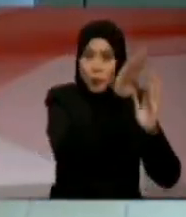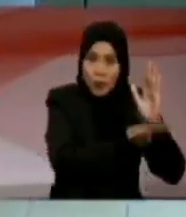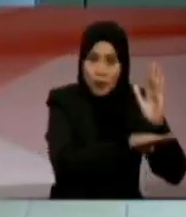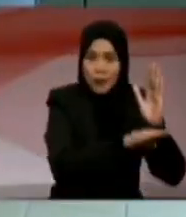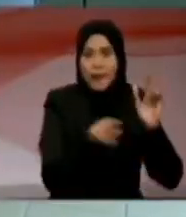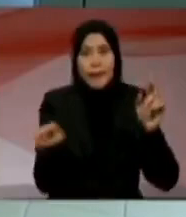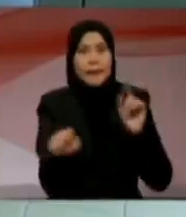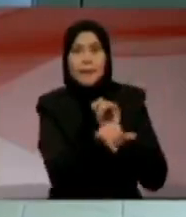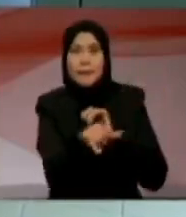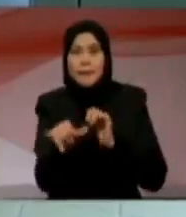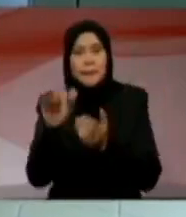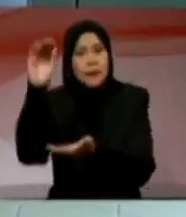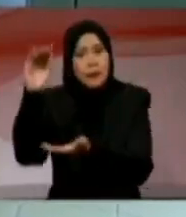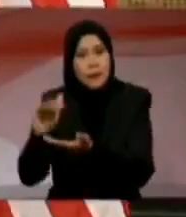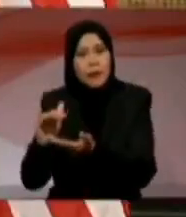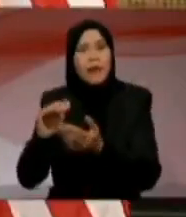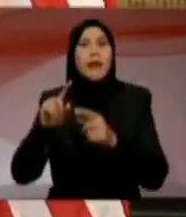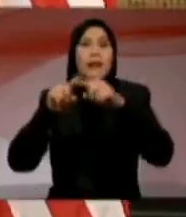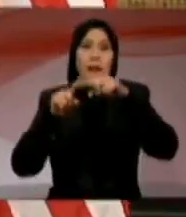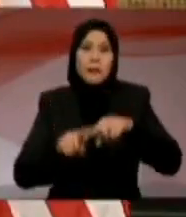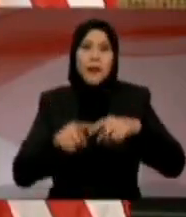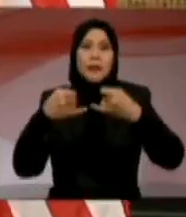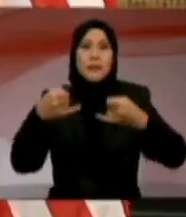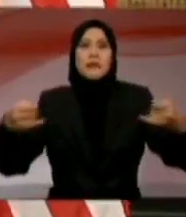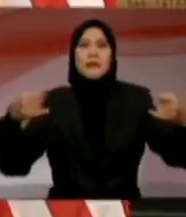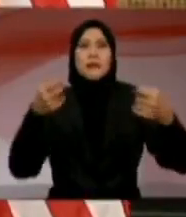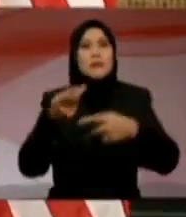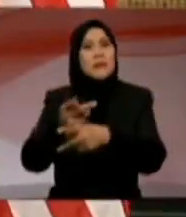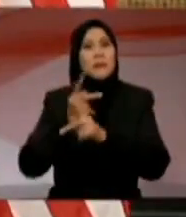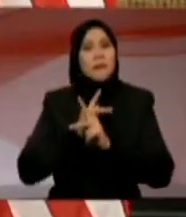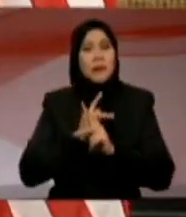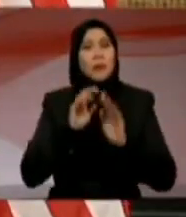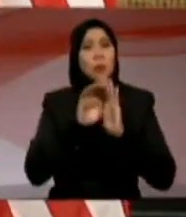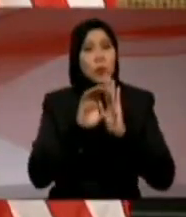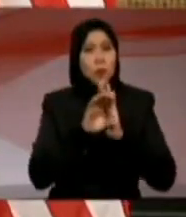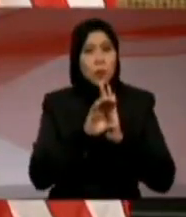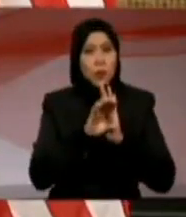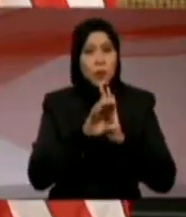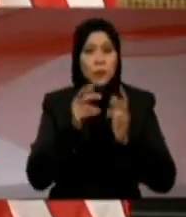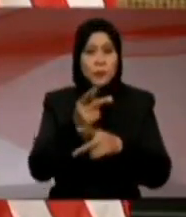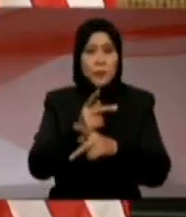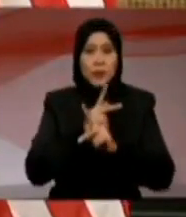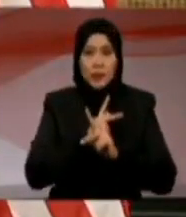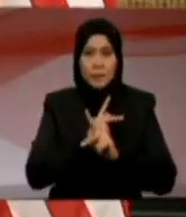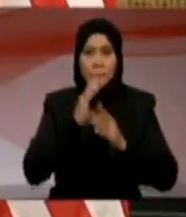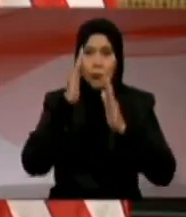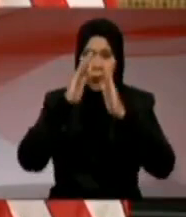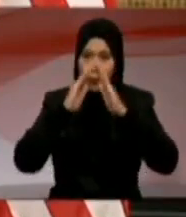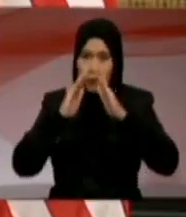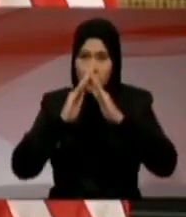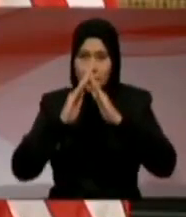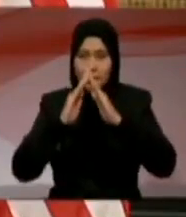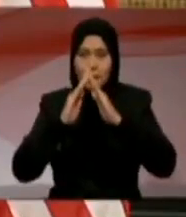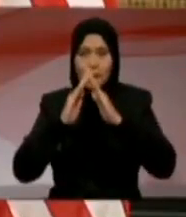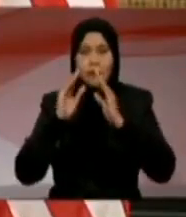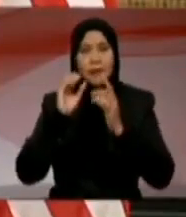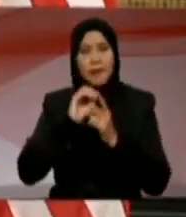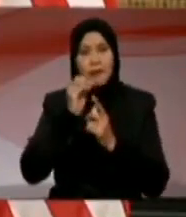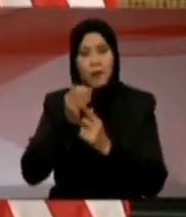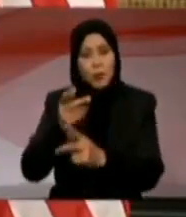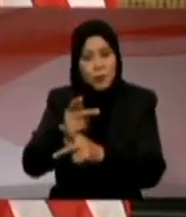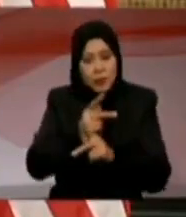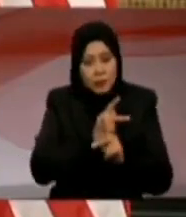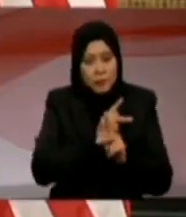bergantung kepada jenis pinjaman contohnya bagi pinjaman Perumahan atau pinjaman